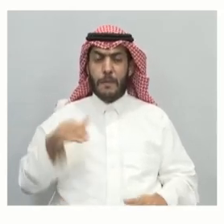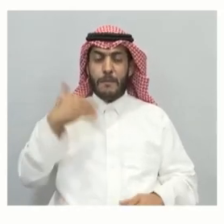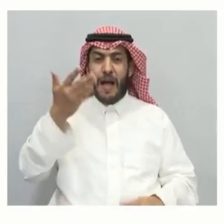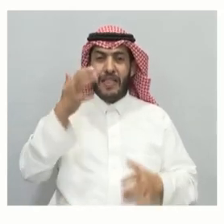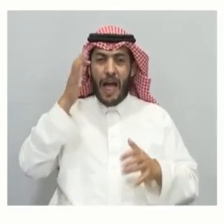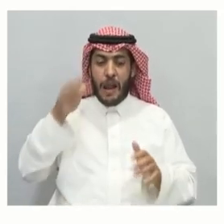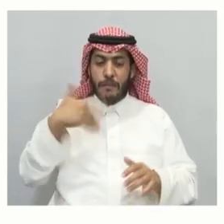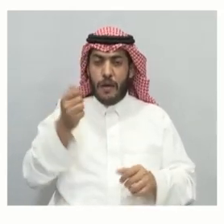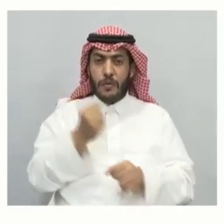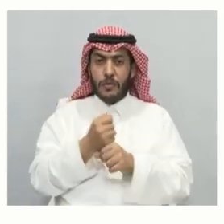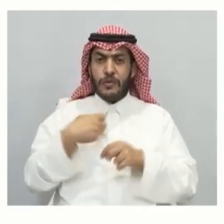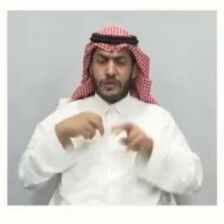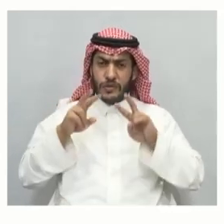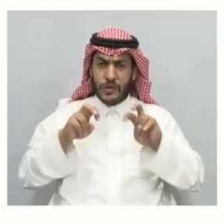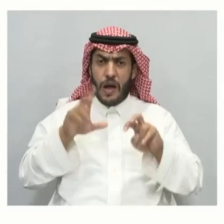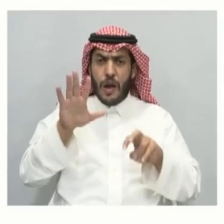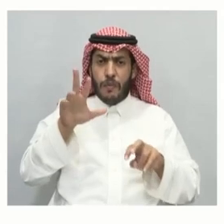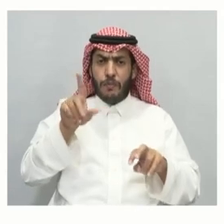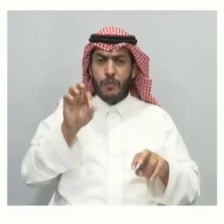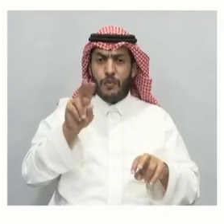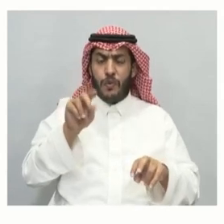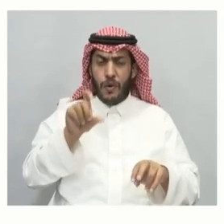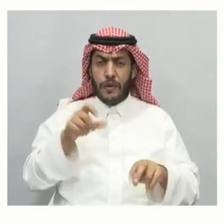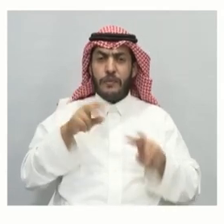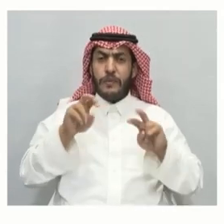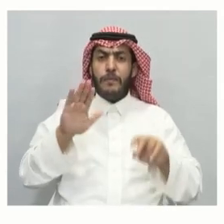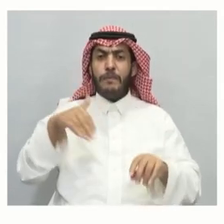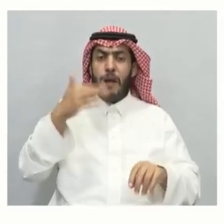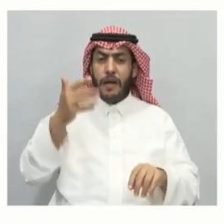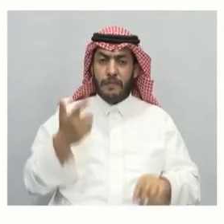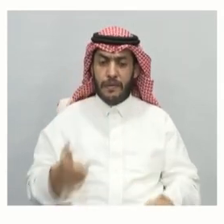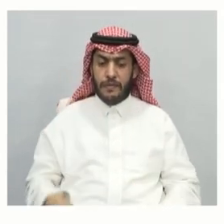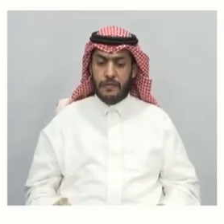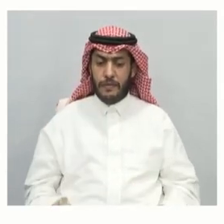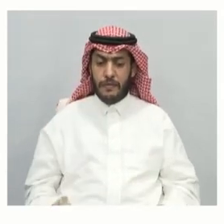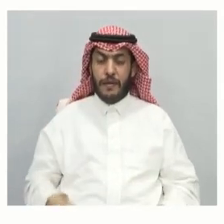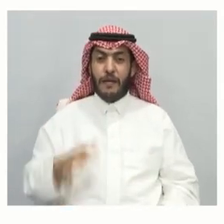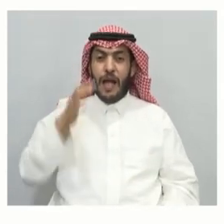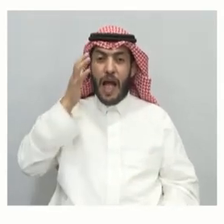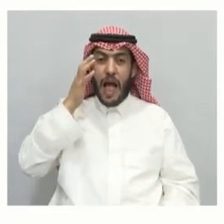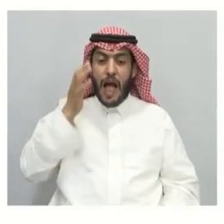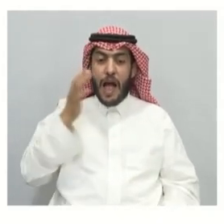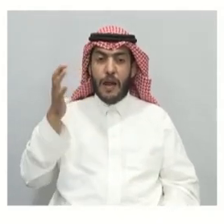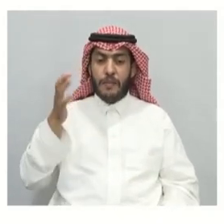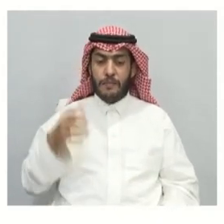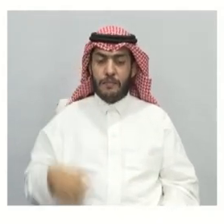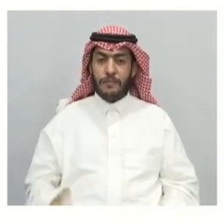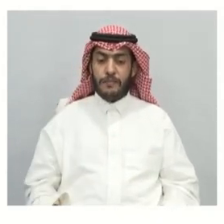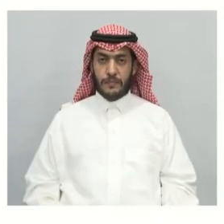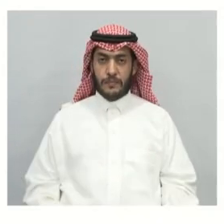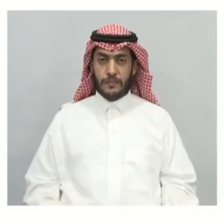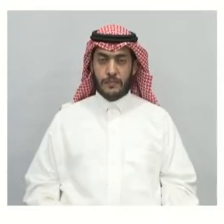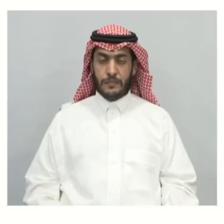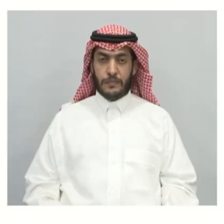يا شباب اكتشف البروتون بعد ذلك مين جاء جاء عالم اسمه